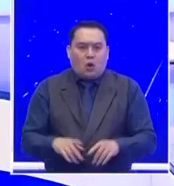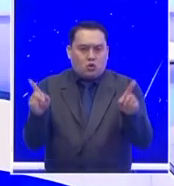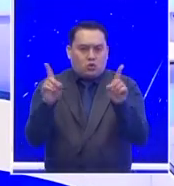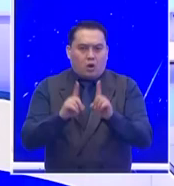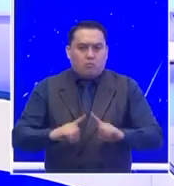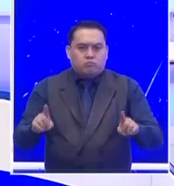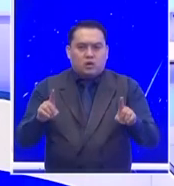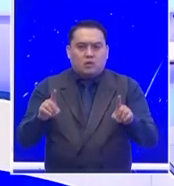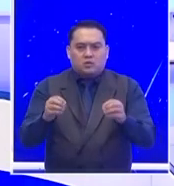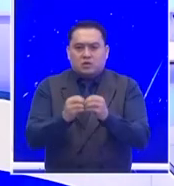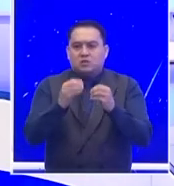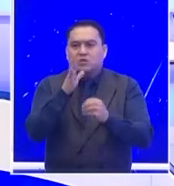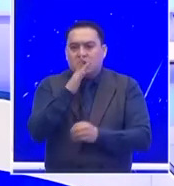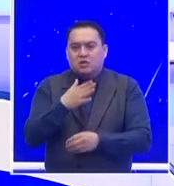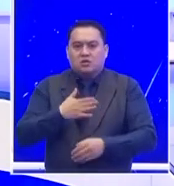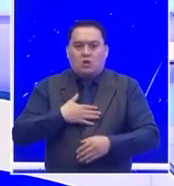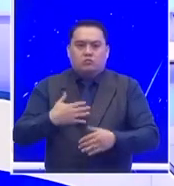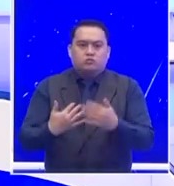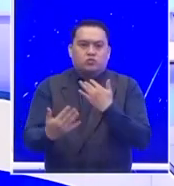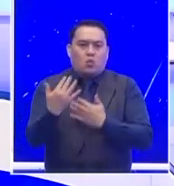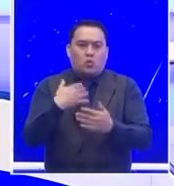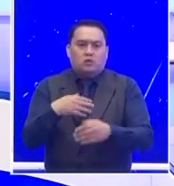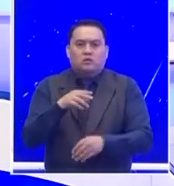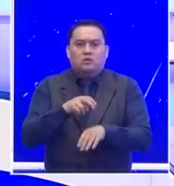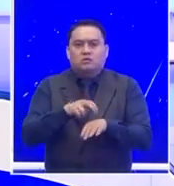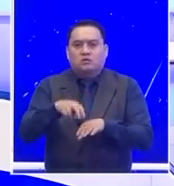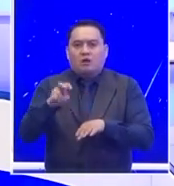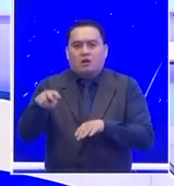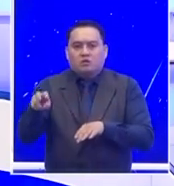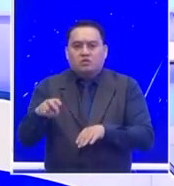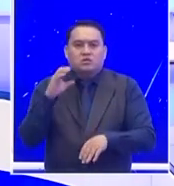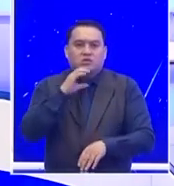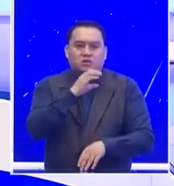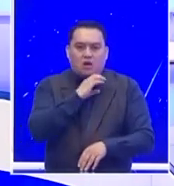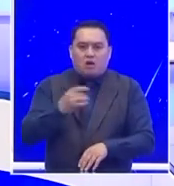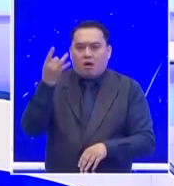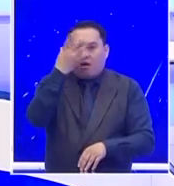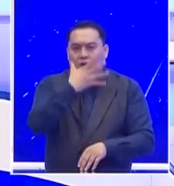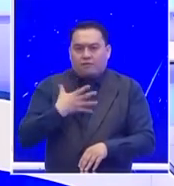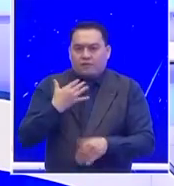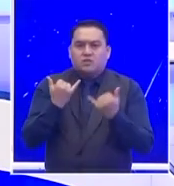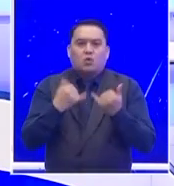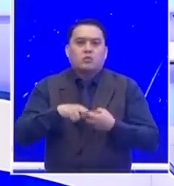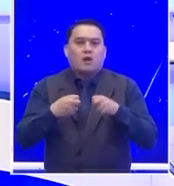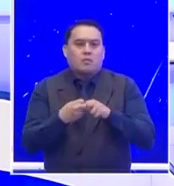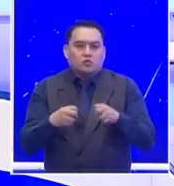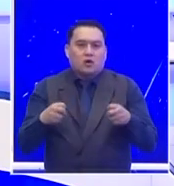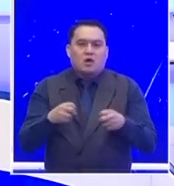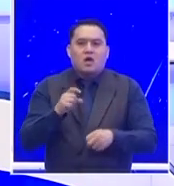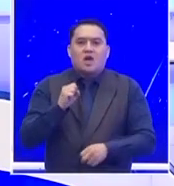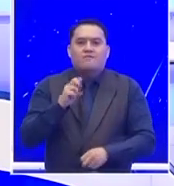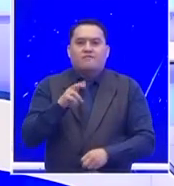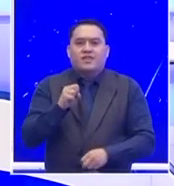Небывалое за последние десятилетия нашествие пустынной саранчи странам на северо-востоке Африки. С этой проблемой уже